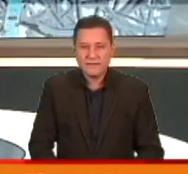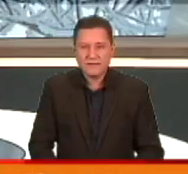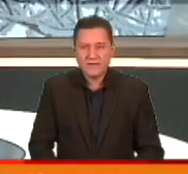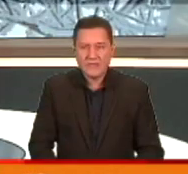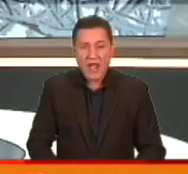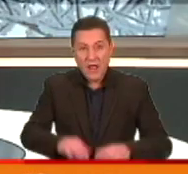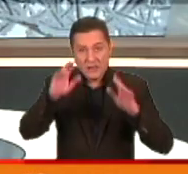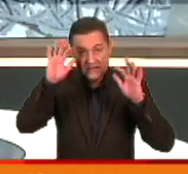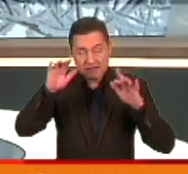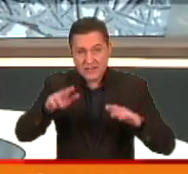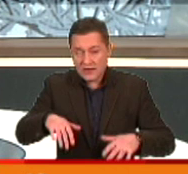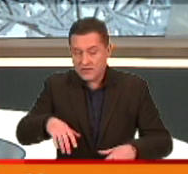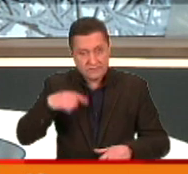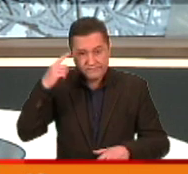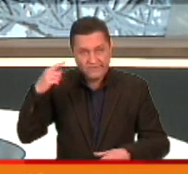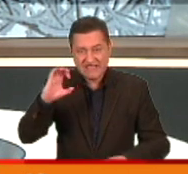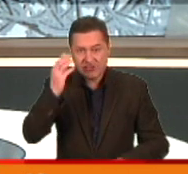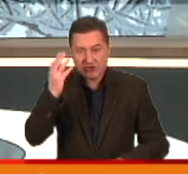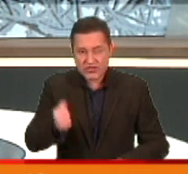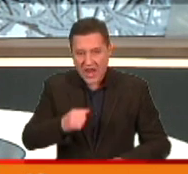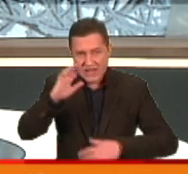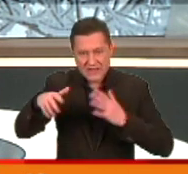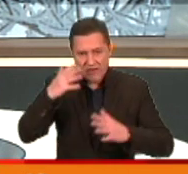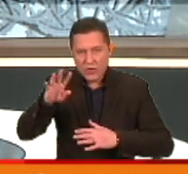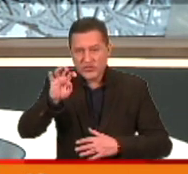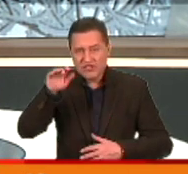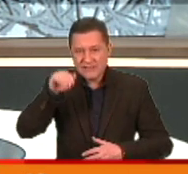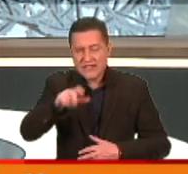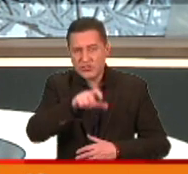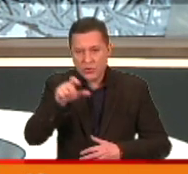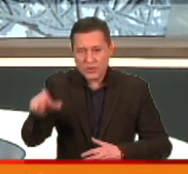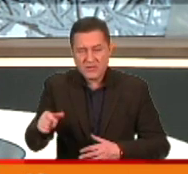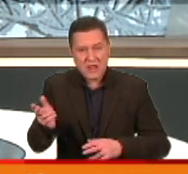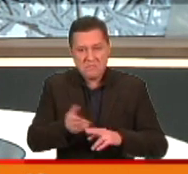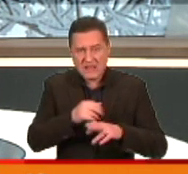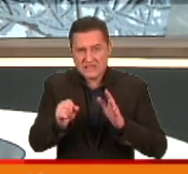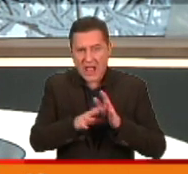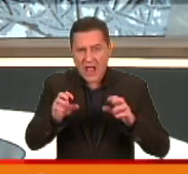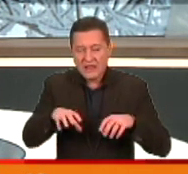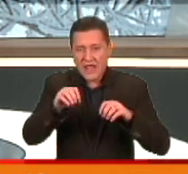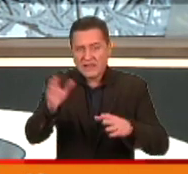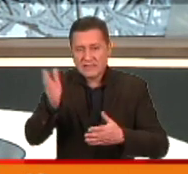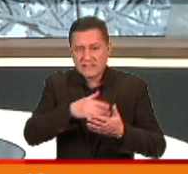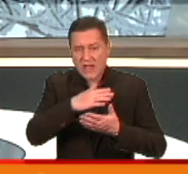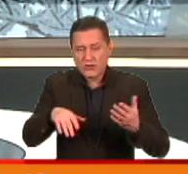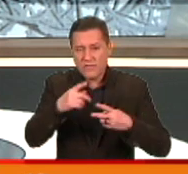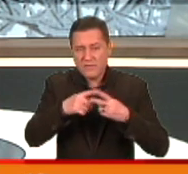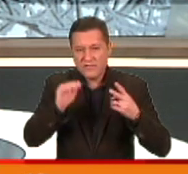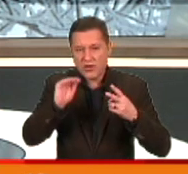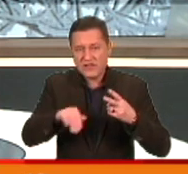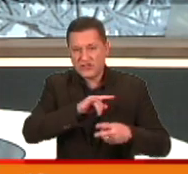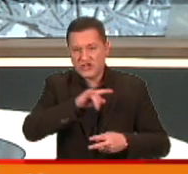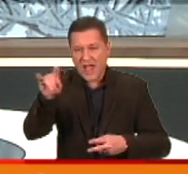сніг на голову у Сполучених Штатах через сильні завірюхи. 400 тисяч людей залишилося без електрики. Скасовані понад